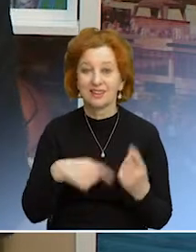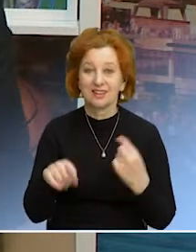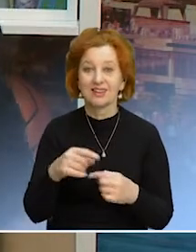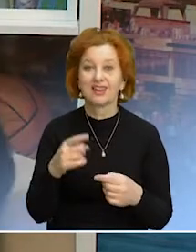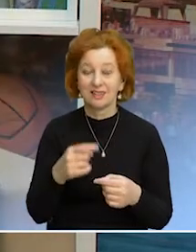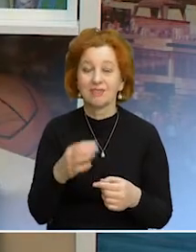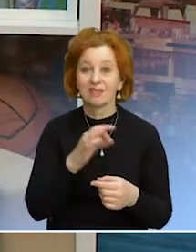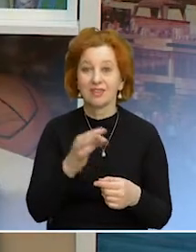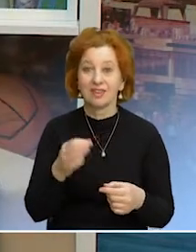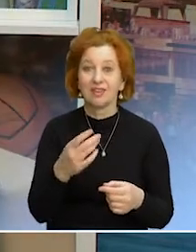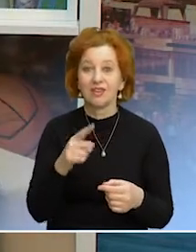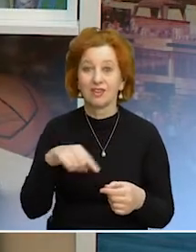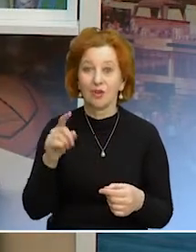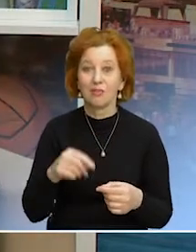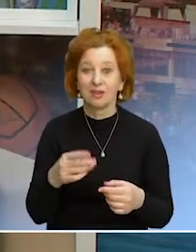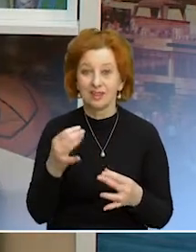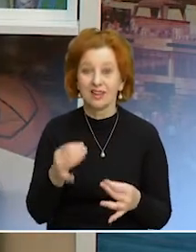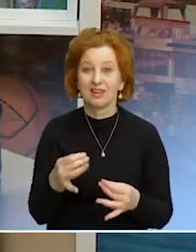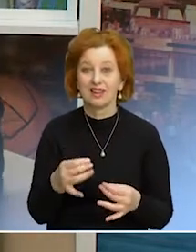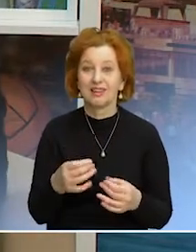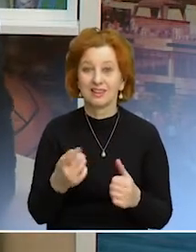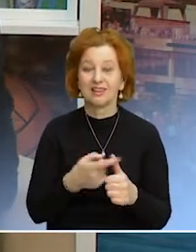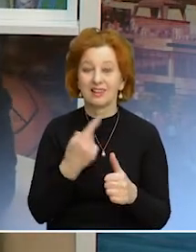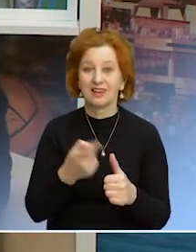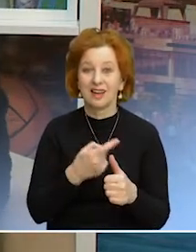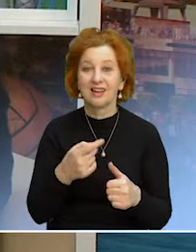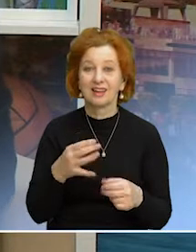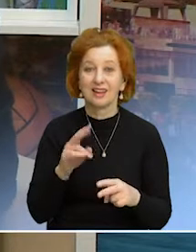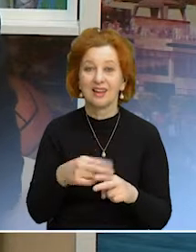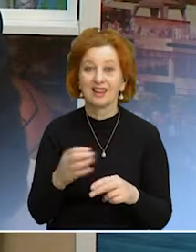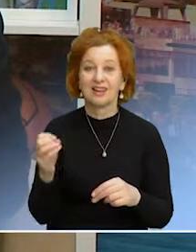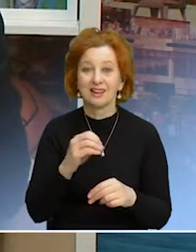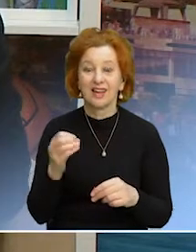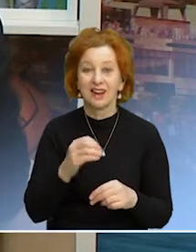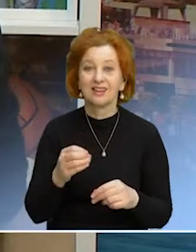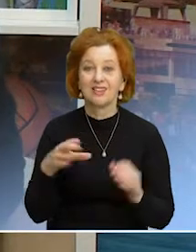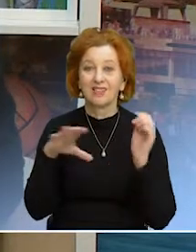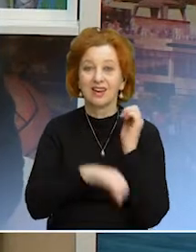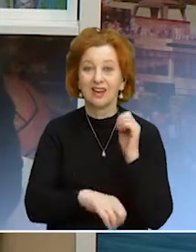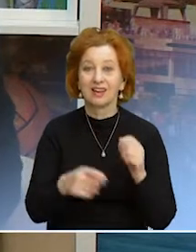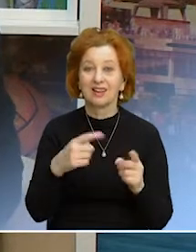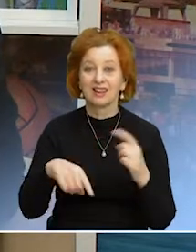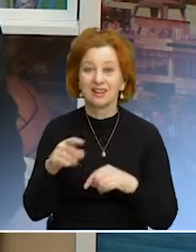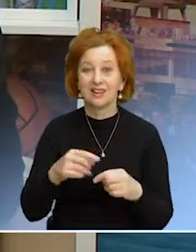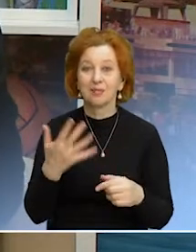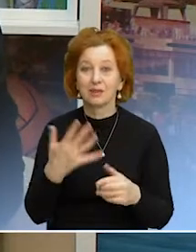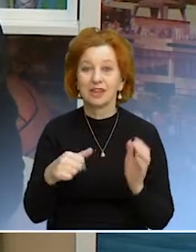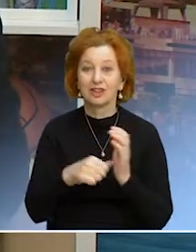телефону 201-79-00, и вот номер счастливчика и имя счастливчика-счастливицы. Это Елена, номер телефона заканчивается